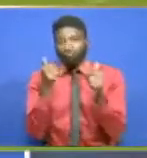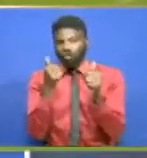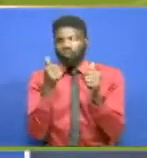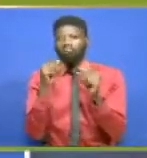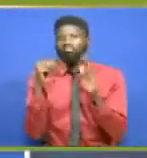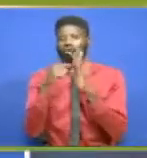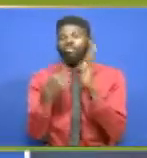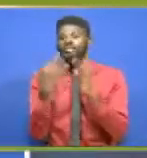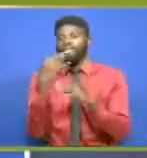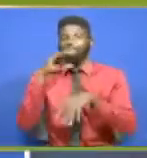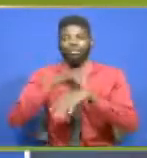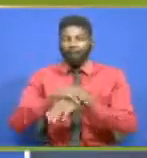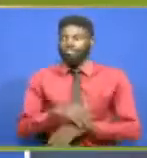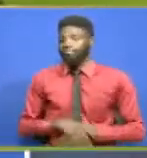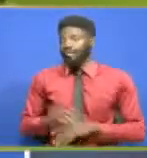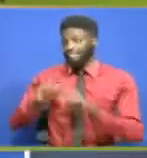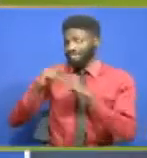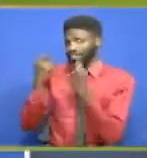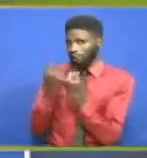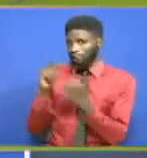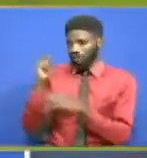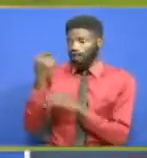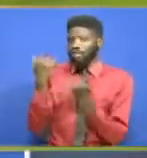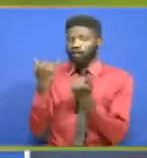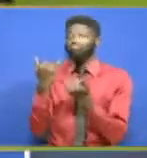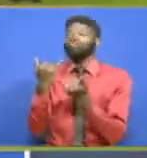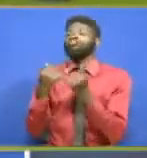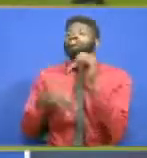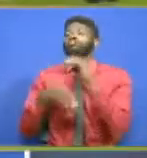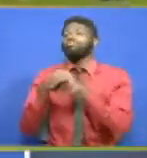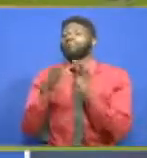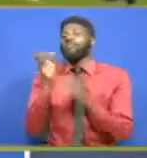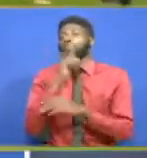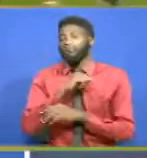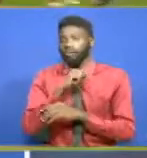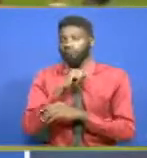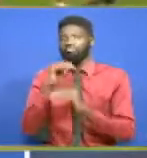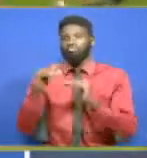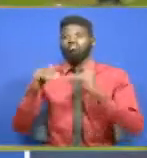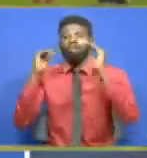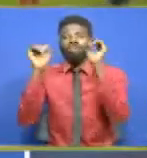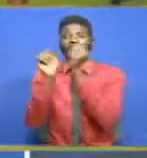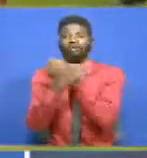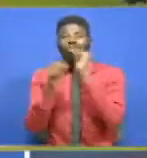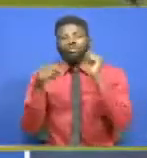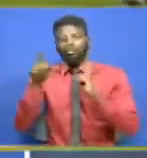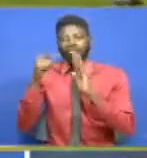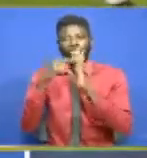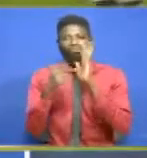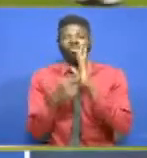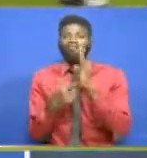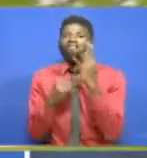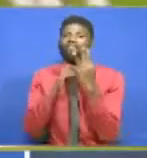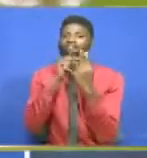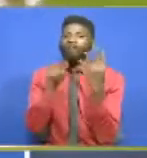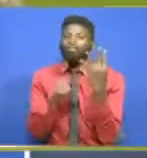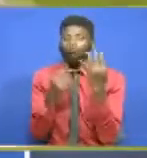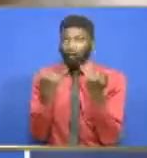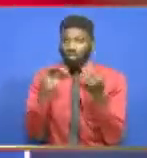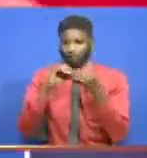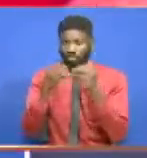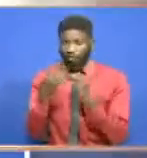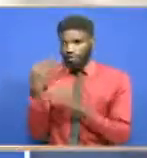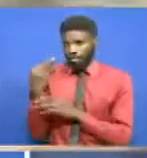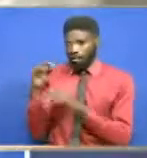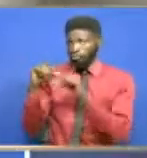kocha Jacob Ghost Mulee tayari kimebanduliwa kwenye michezo za kufuzu baada ya kujinyakulia alama 4 na kwa sasa kinashikilia nafasi ya 3